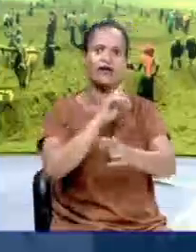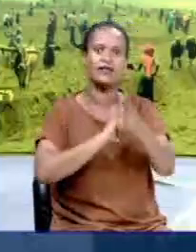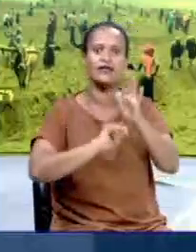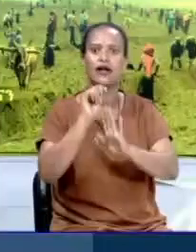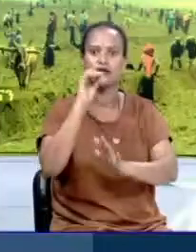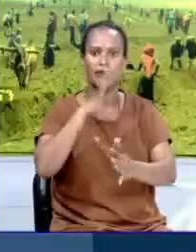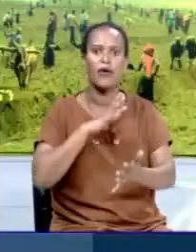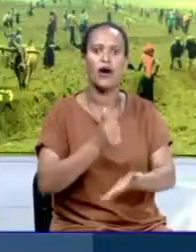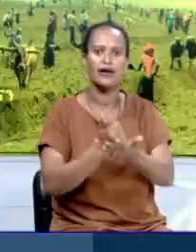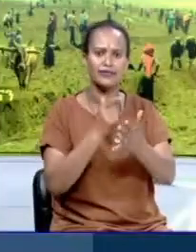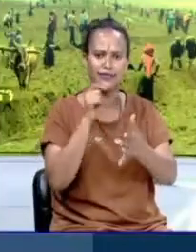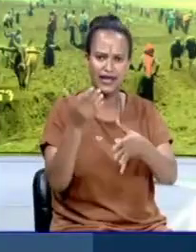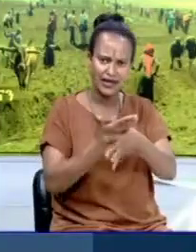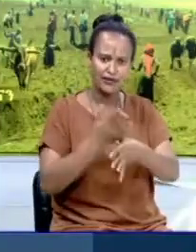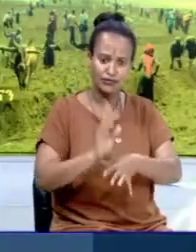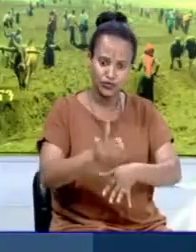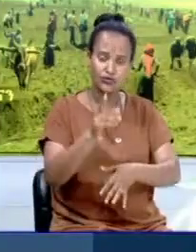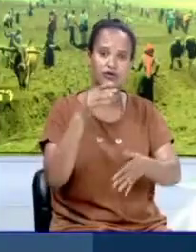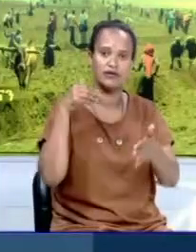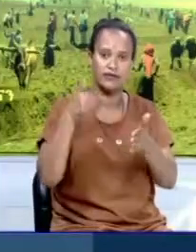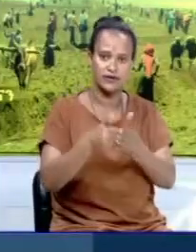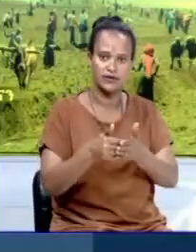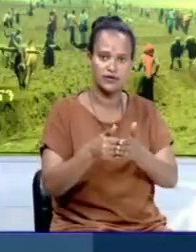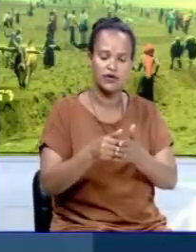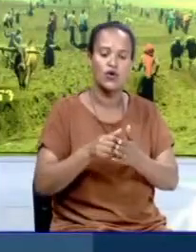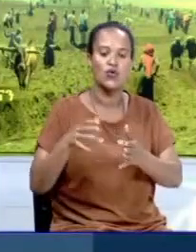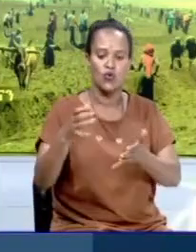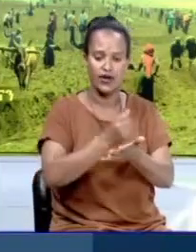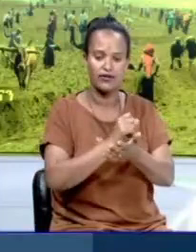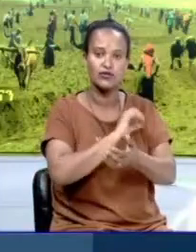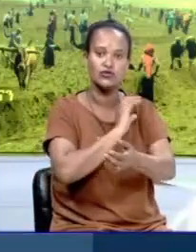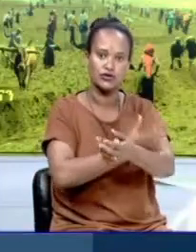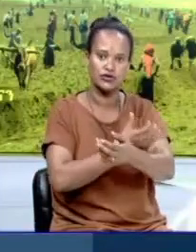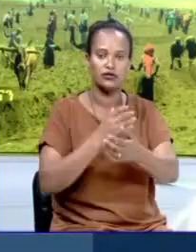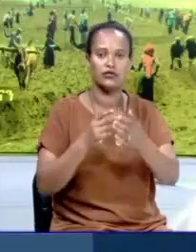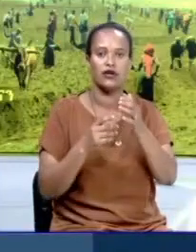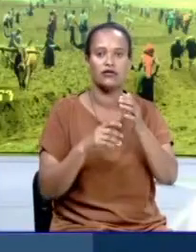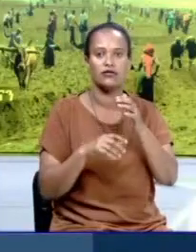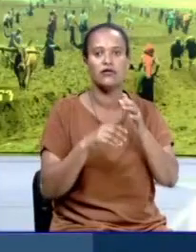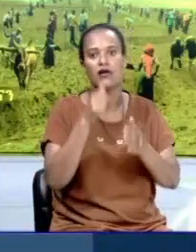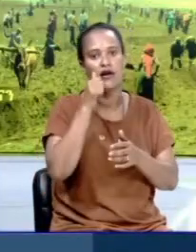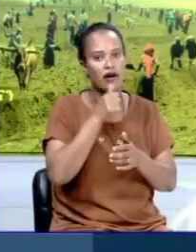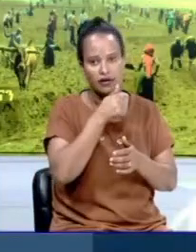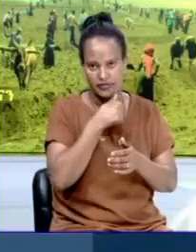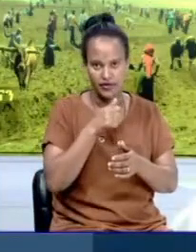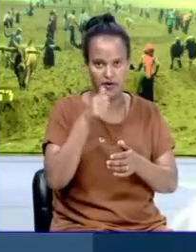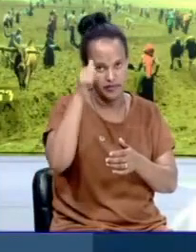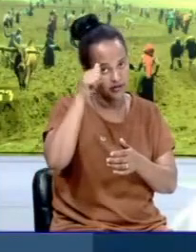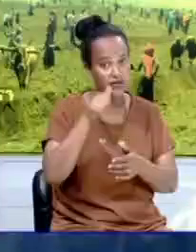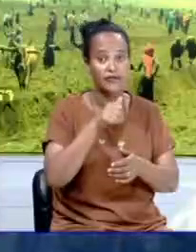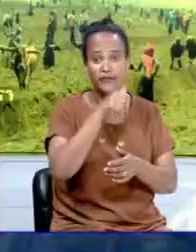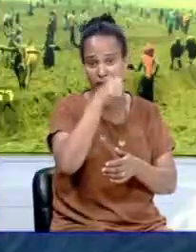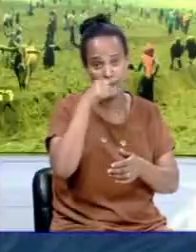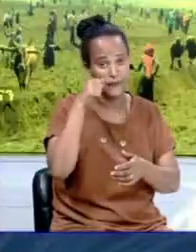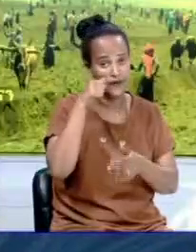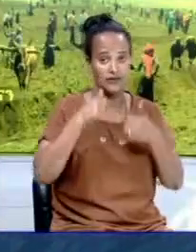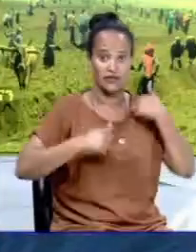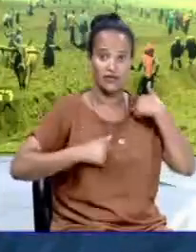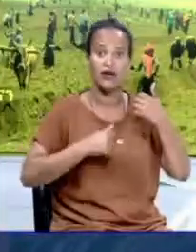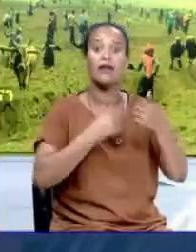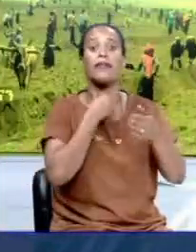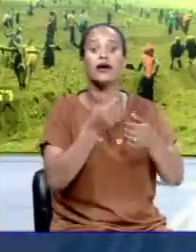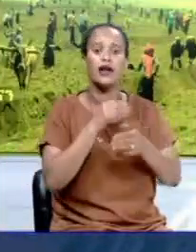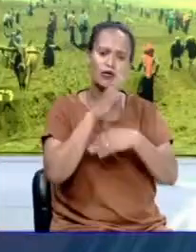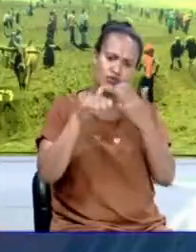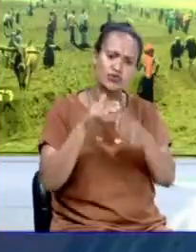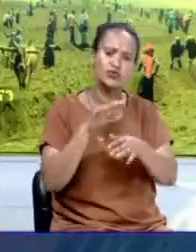ሓገዝ ብዘይገደብ ብህፁፅን ክበፅሕ ወረርቲ ሓይልታት ጉጅለ ፋሽቲ ኣብይ ኣሕመድ ግባተ ሓይለም ሓራን ሰራዊት ኤርትራን ካብ ኩሉ መሬት